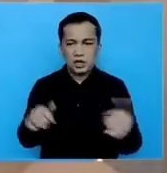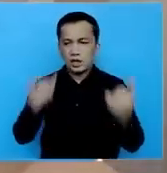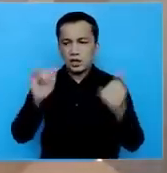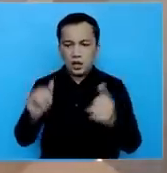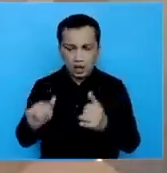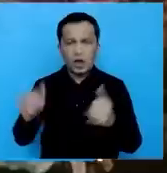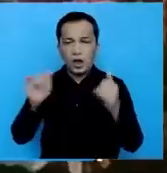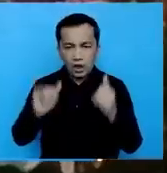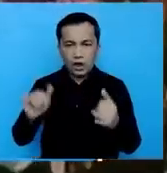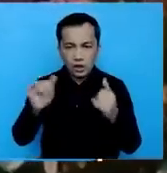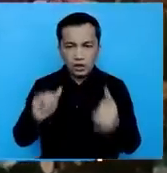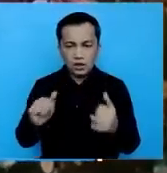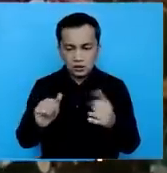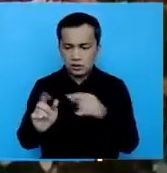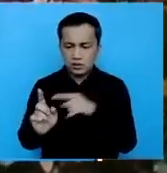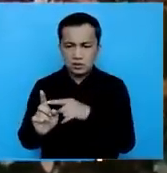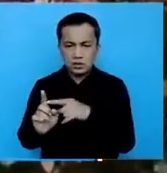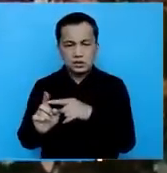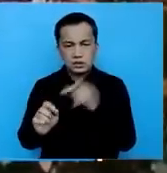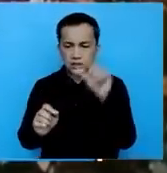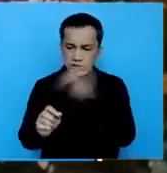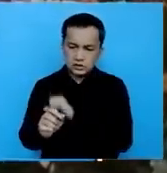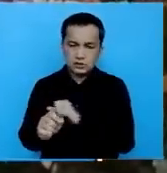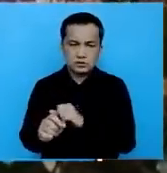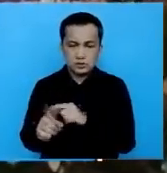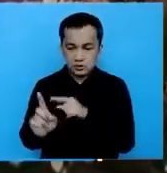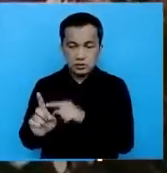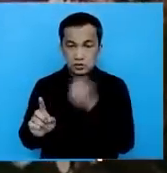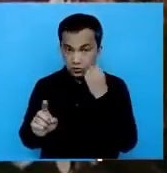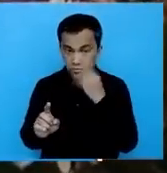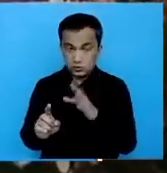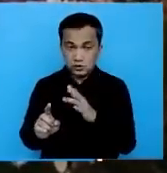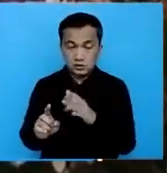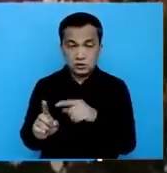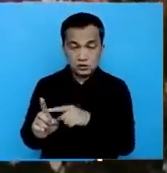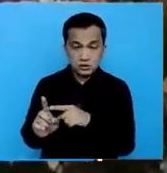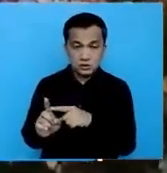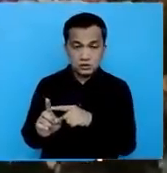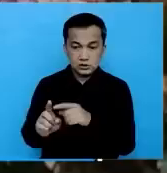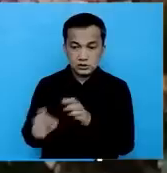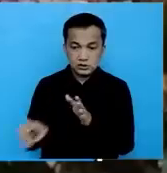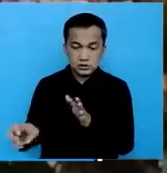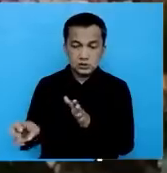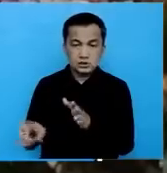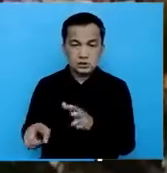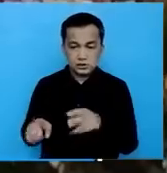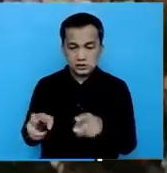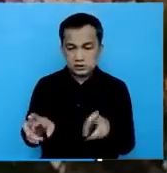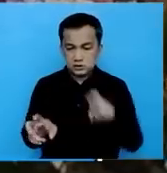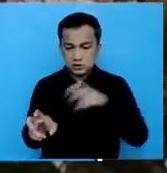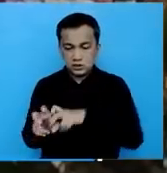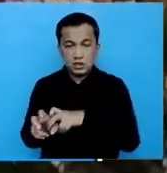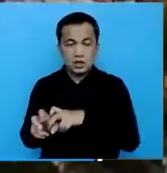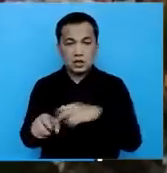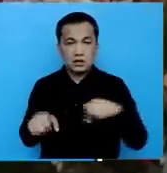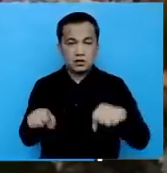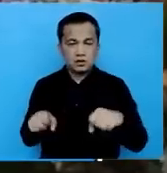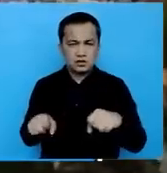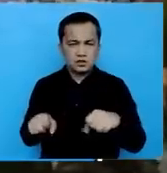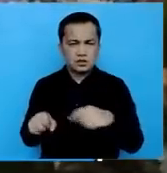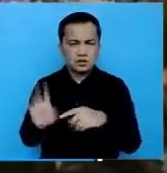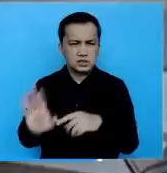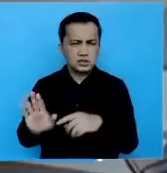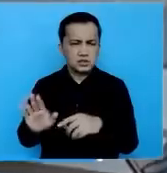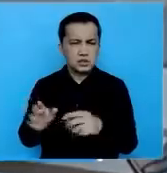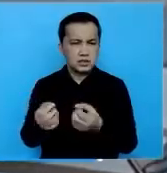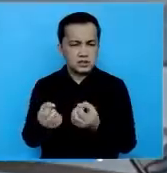sila kaya nalasing si Patrick. Uuwi na sana sila kaya inangkas ni Patrick sa kanyang motorsiklo ang kanyang